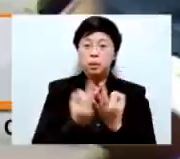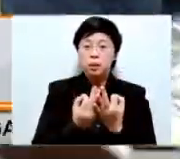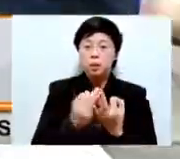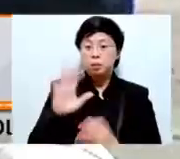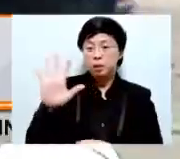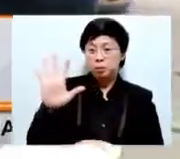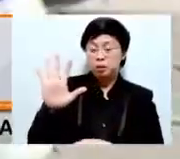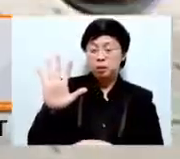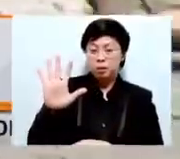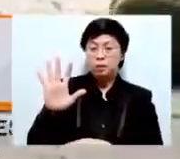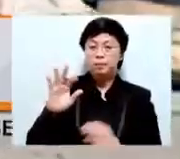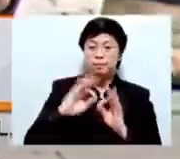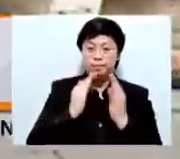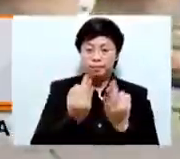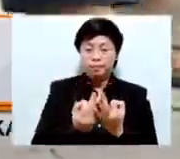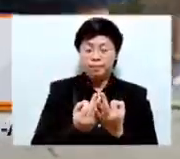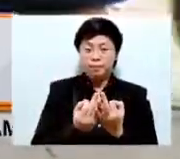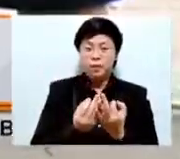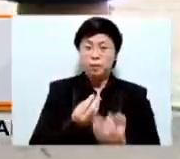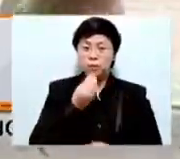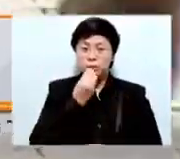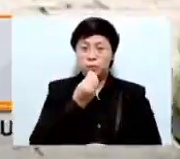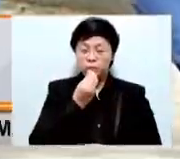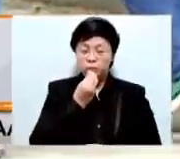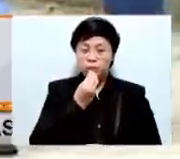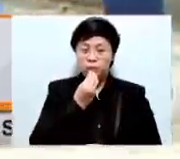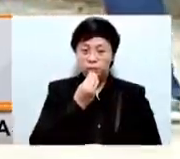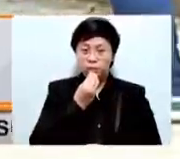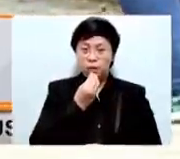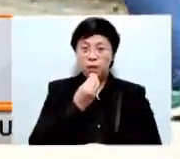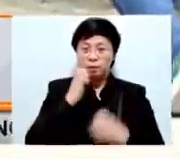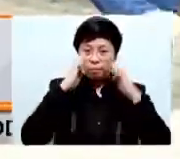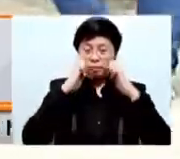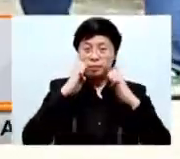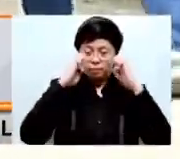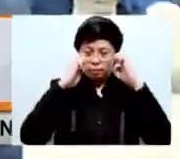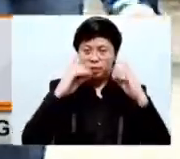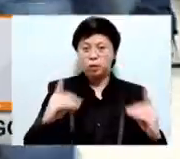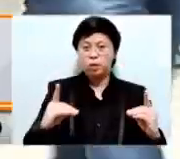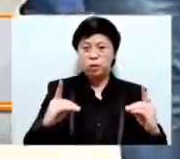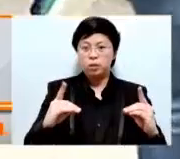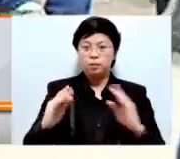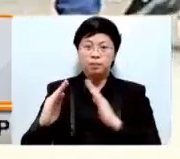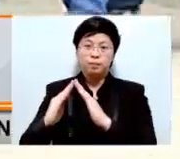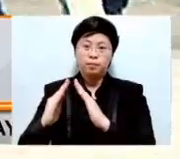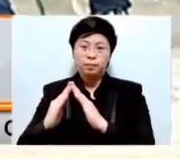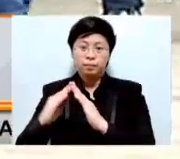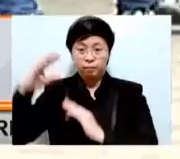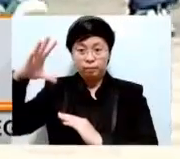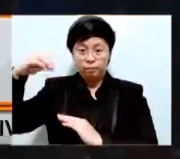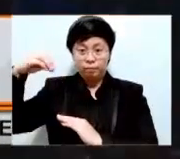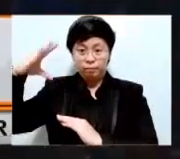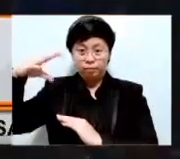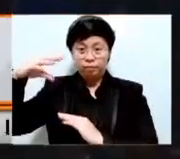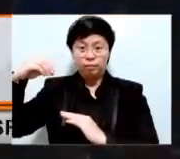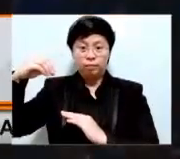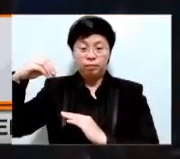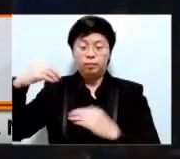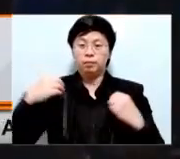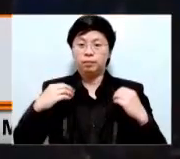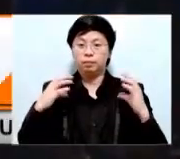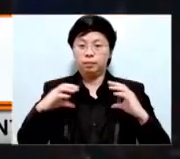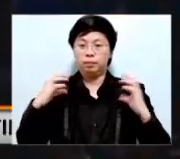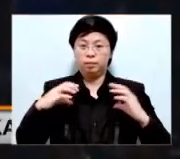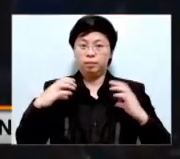maayos at matugunan ang pangangailangan sa edukasyon, tirahan, ilaw at tubig, damit at sapin sa paa. Ayon sa